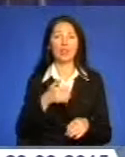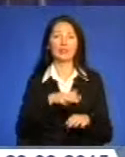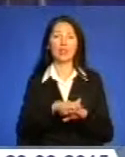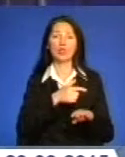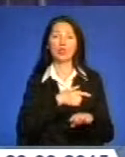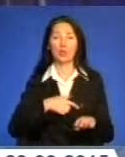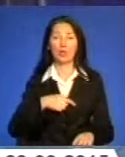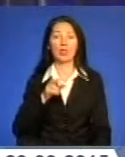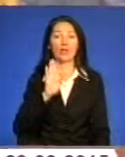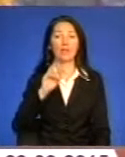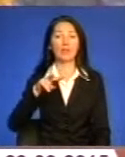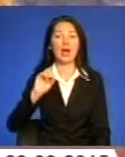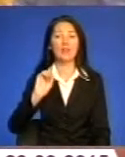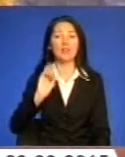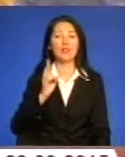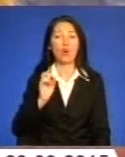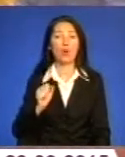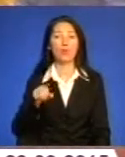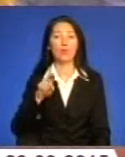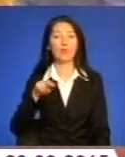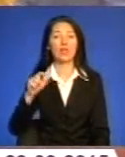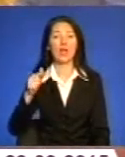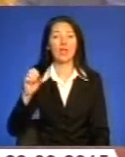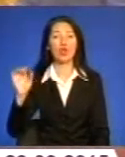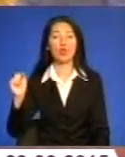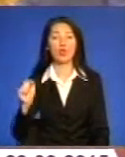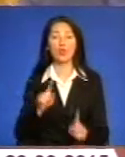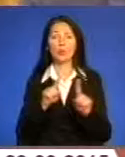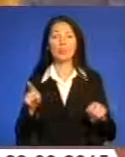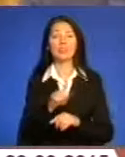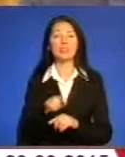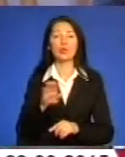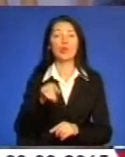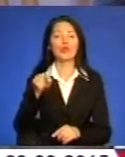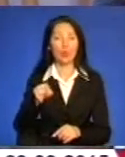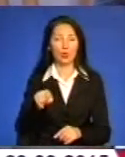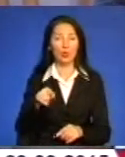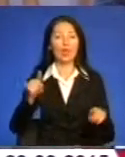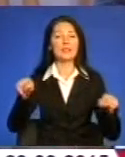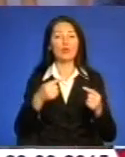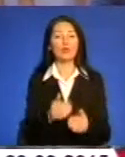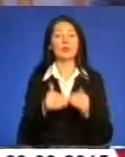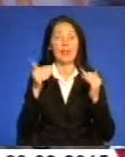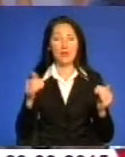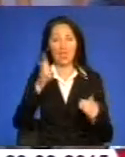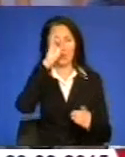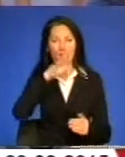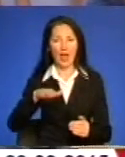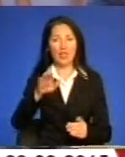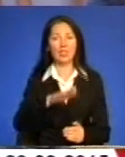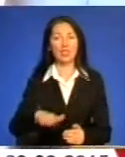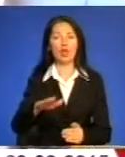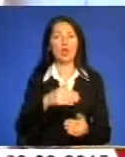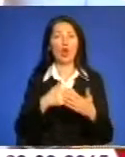Олександром Дехтярчуком. Особливість Тернопільщини у тому, що тут створено найбільше в країні територіальних громад. Наразі